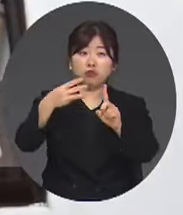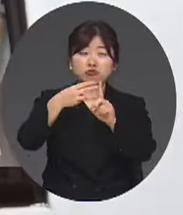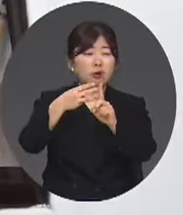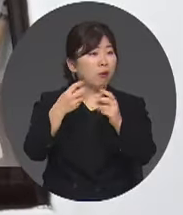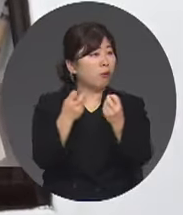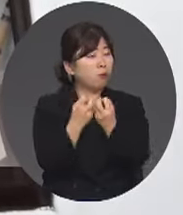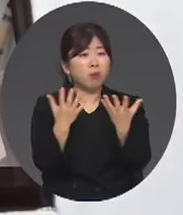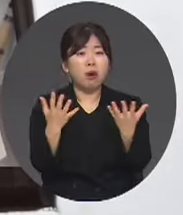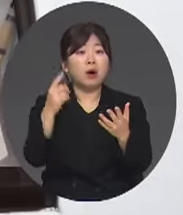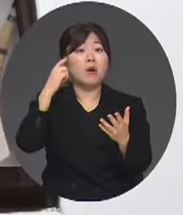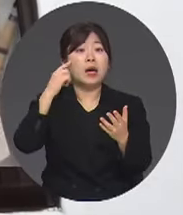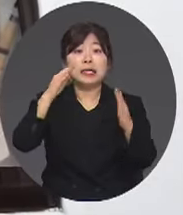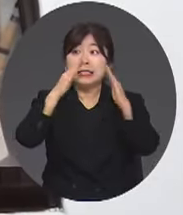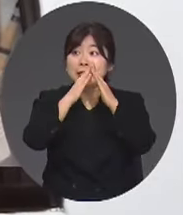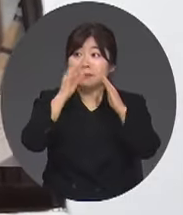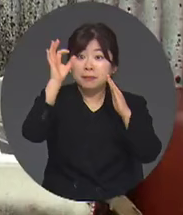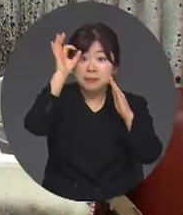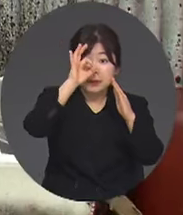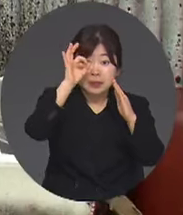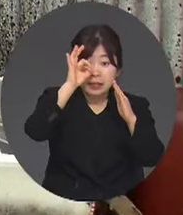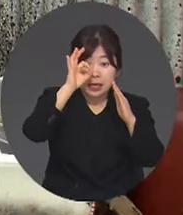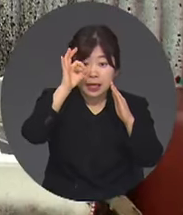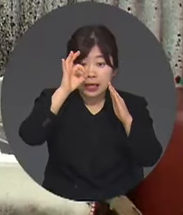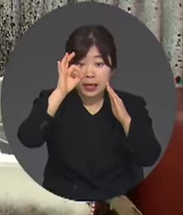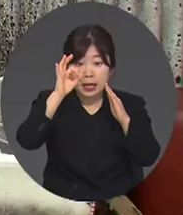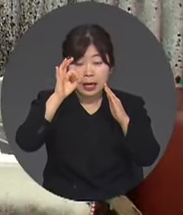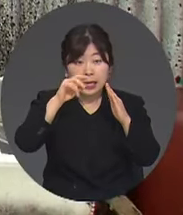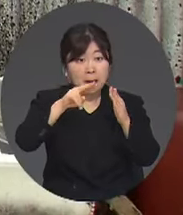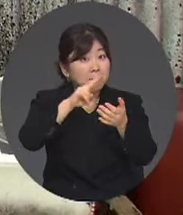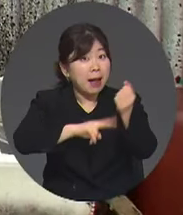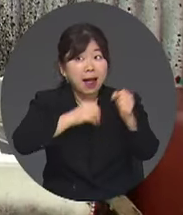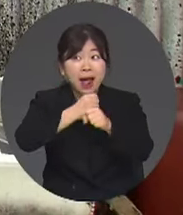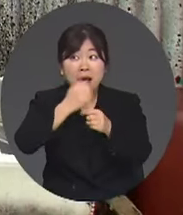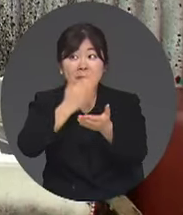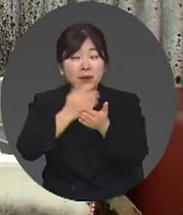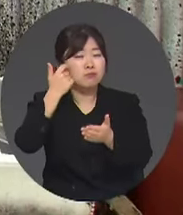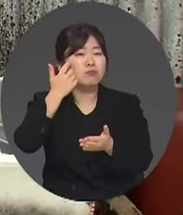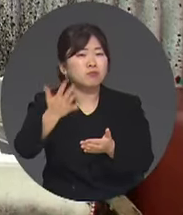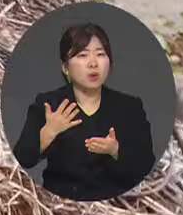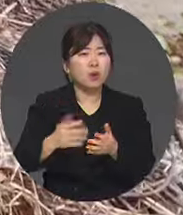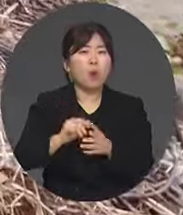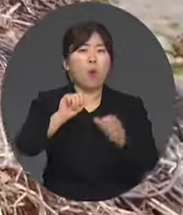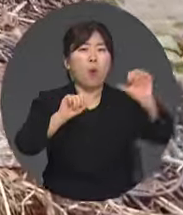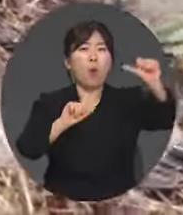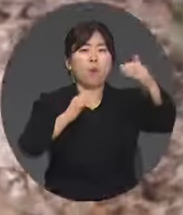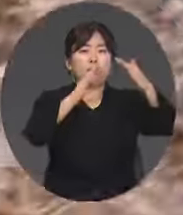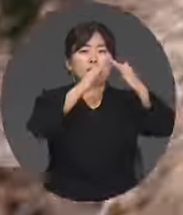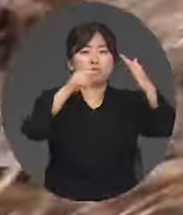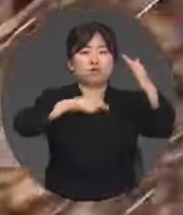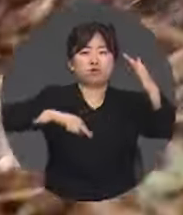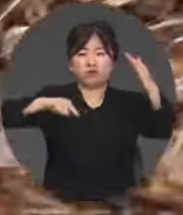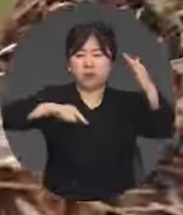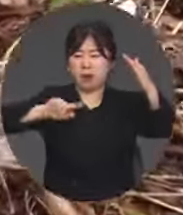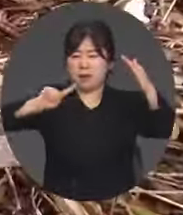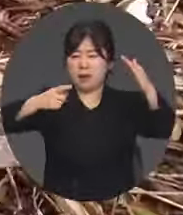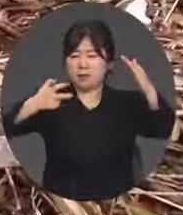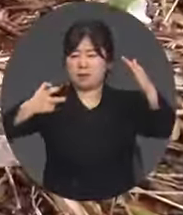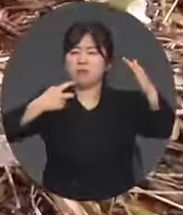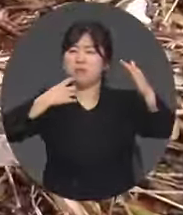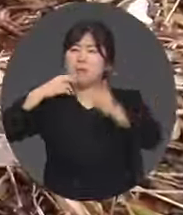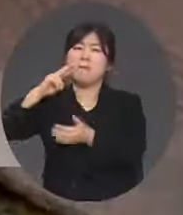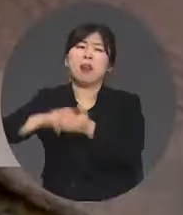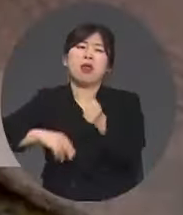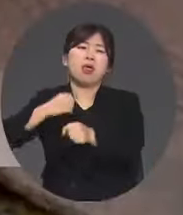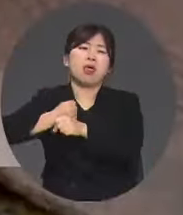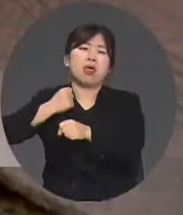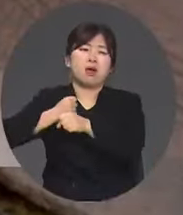빈집을 팔 의사가 있는지 조사했더니 부모님 집터라는 이유 등으로 500가구 중 170가구만 의향이 있다고